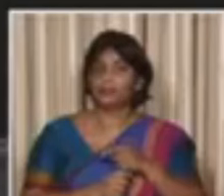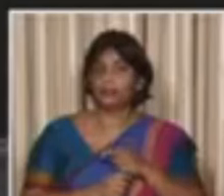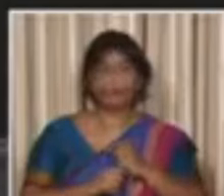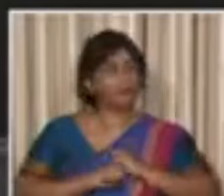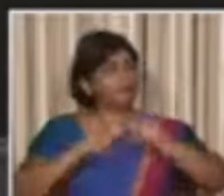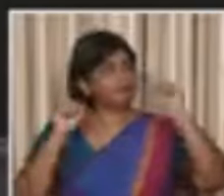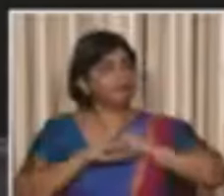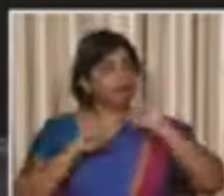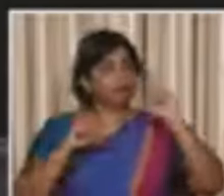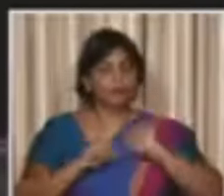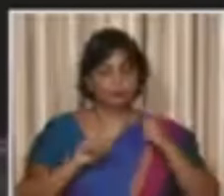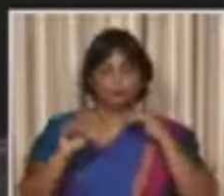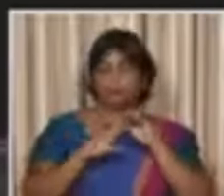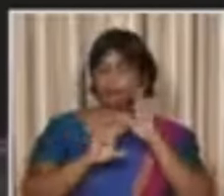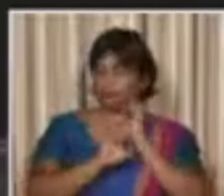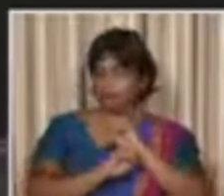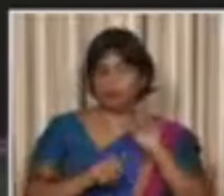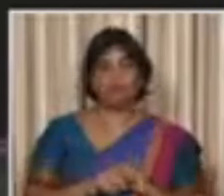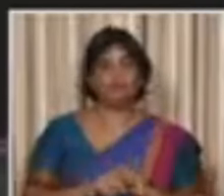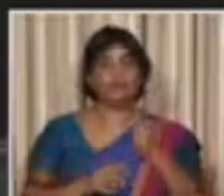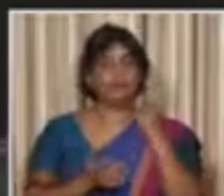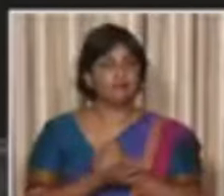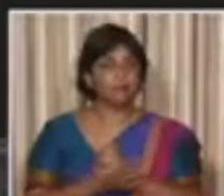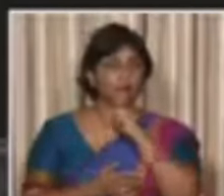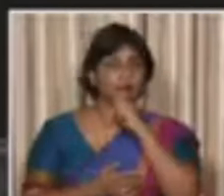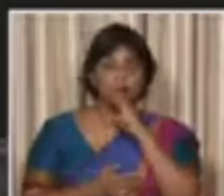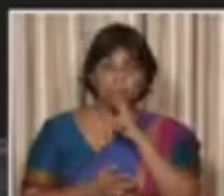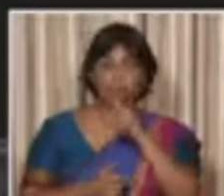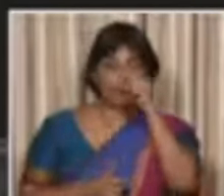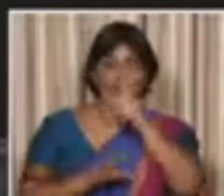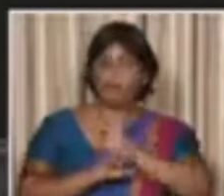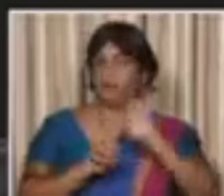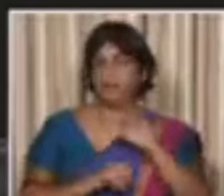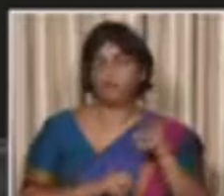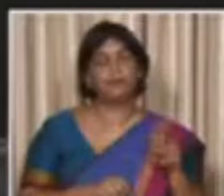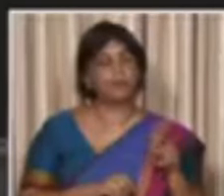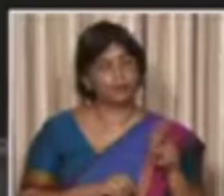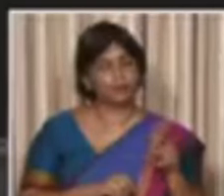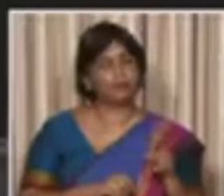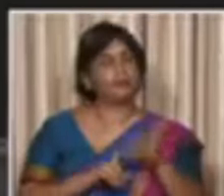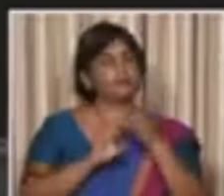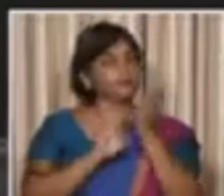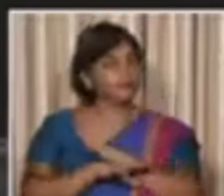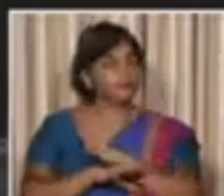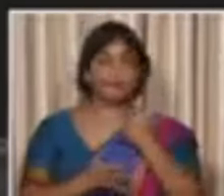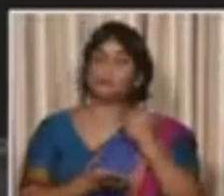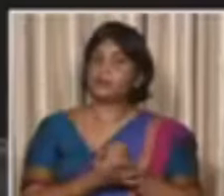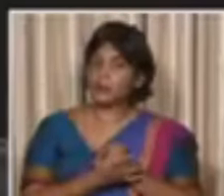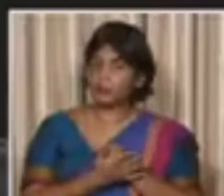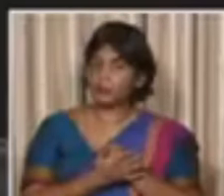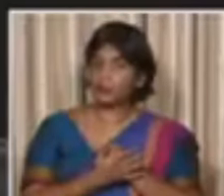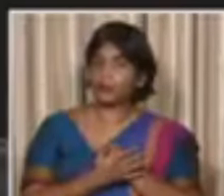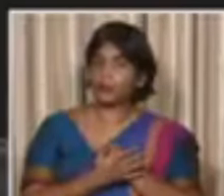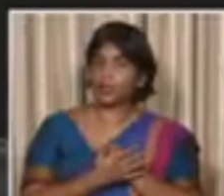සටන් පාඨයක් ජනගත කරා. මහ බැංකුව මහ දවල් මංකොල්ල කෑව කියලා. එදා ඒ මහ බැංකුවේ